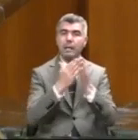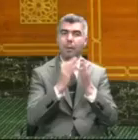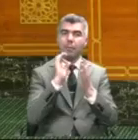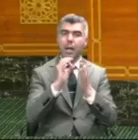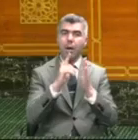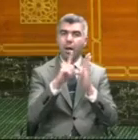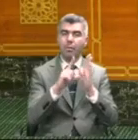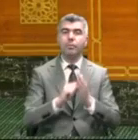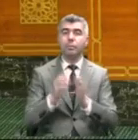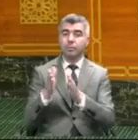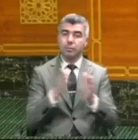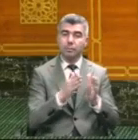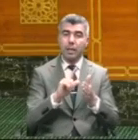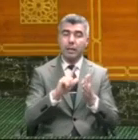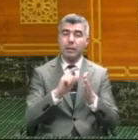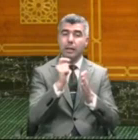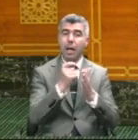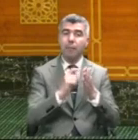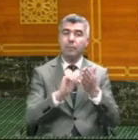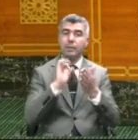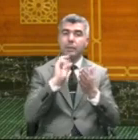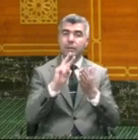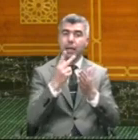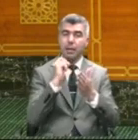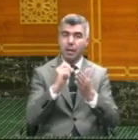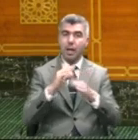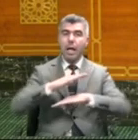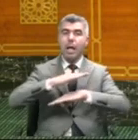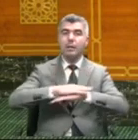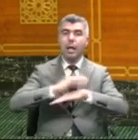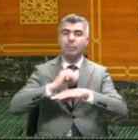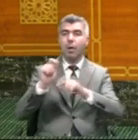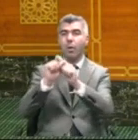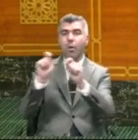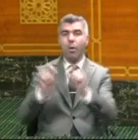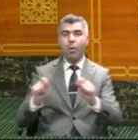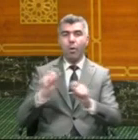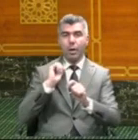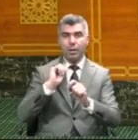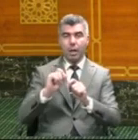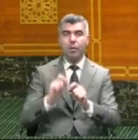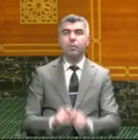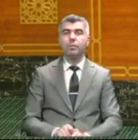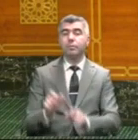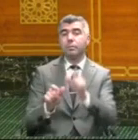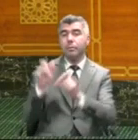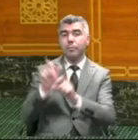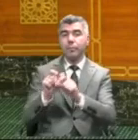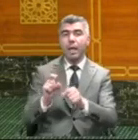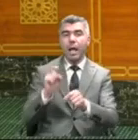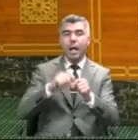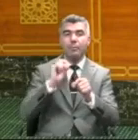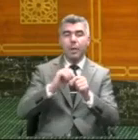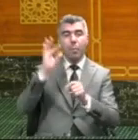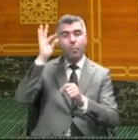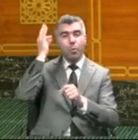الطلب الثاني حول مدى احترام القانون الحريات الحقوق والحريات النقابيه بالمندوبيه